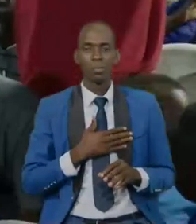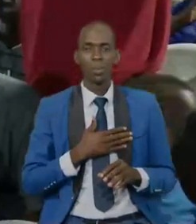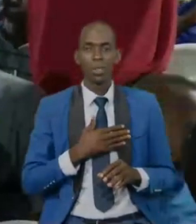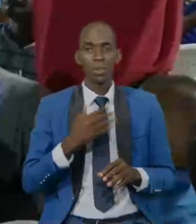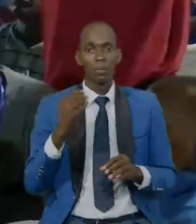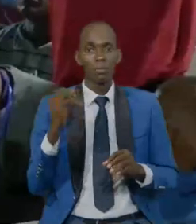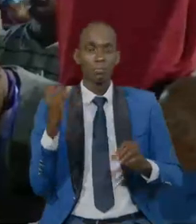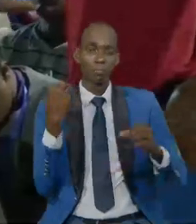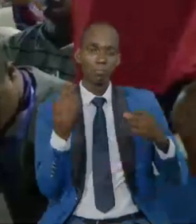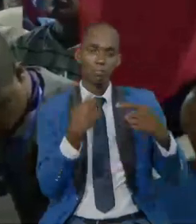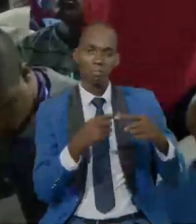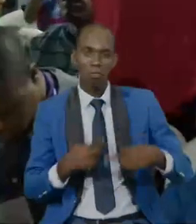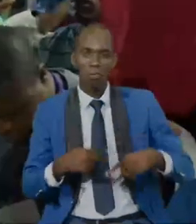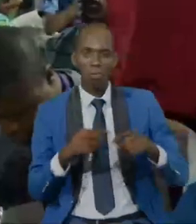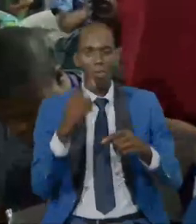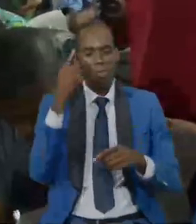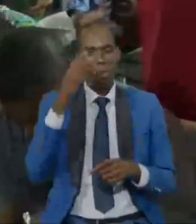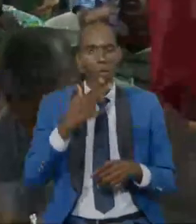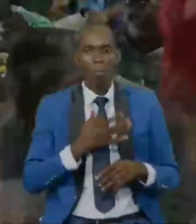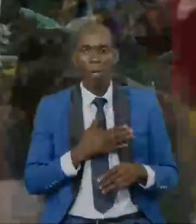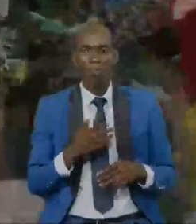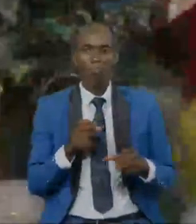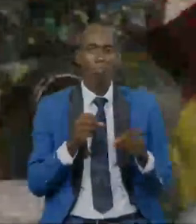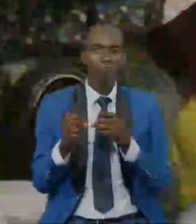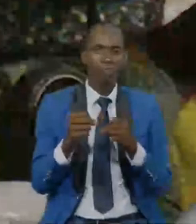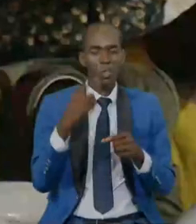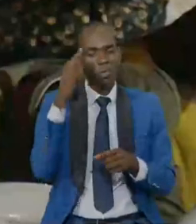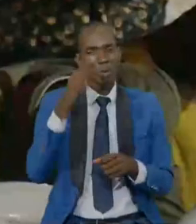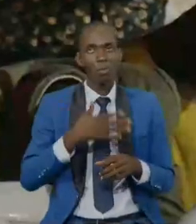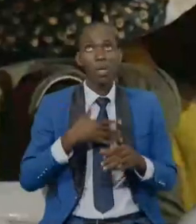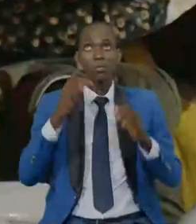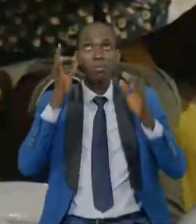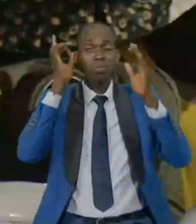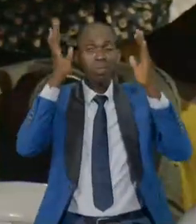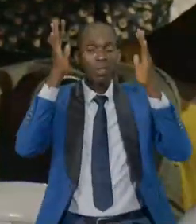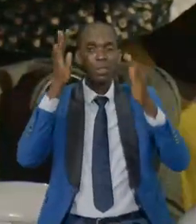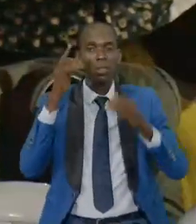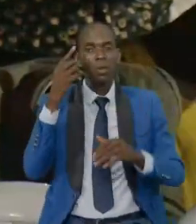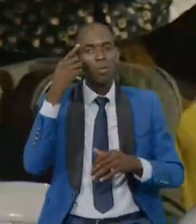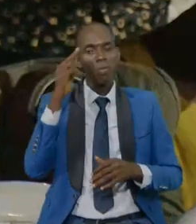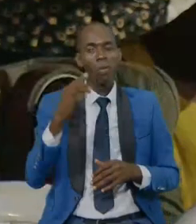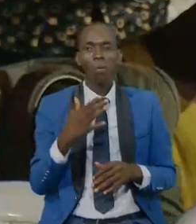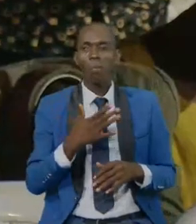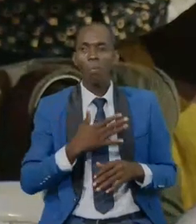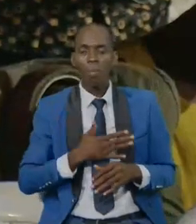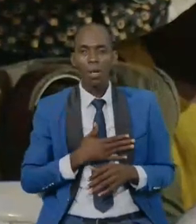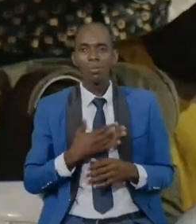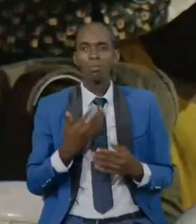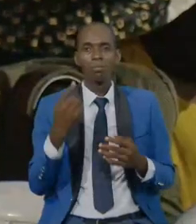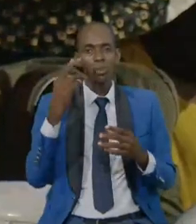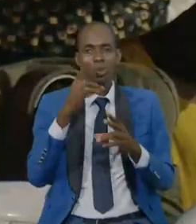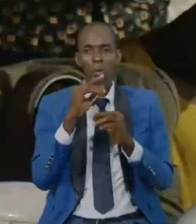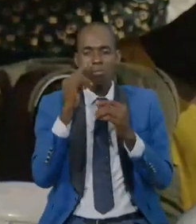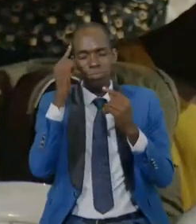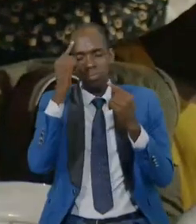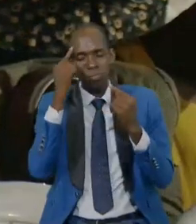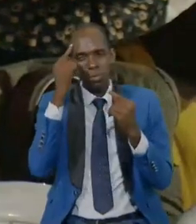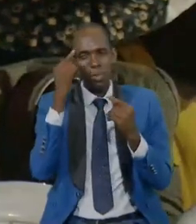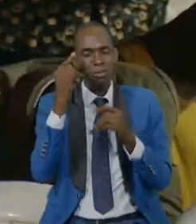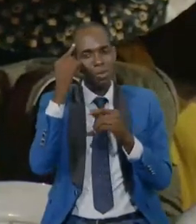Je suis désolé. Oui. Je demande pardon pour ma cruauté, pour mes luttes, pour mes combats, pour ma